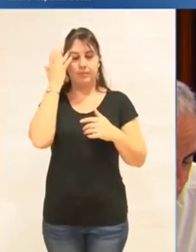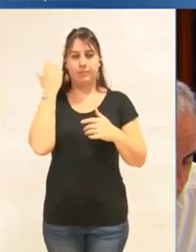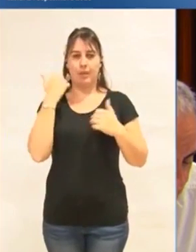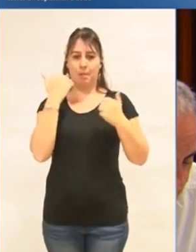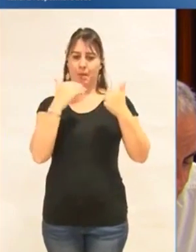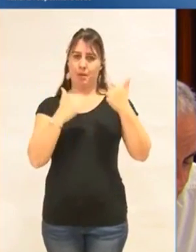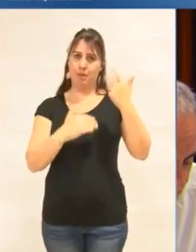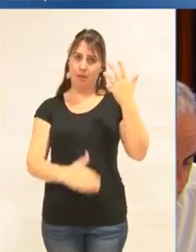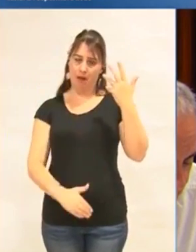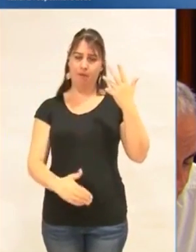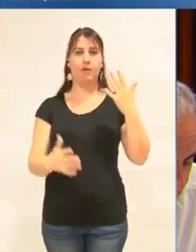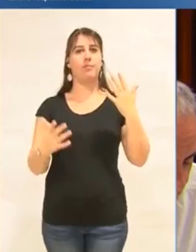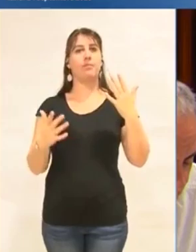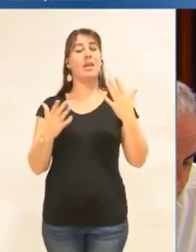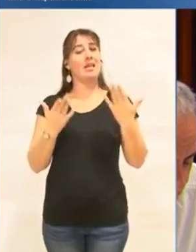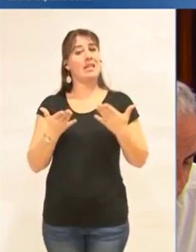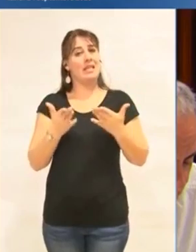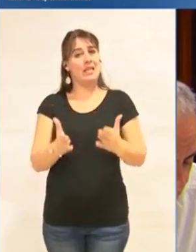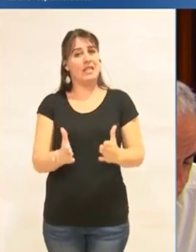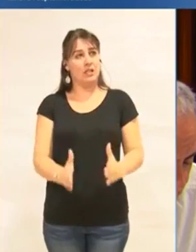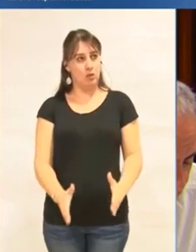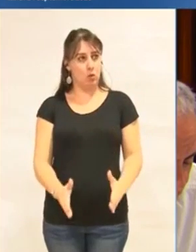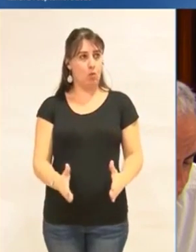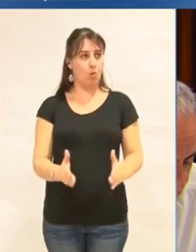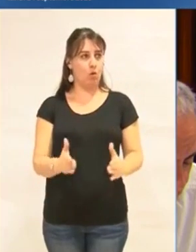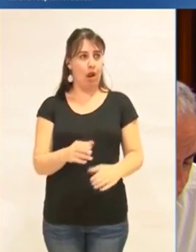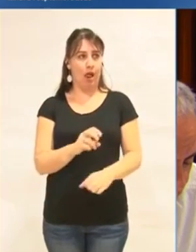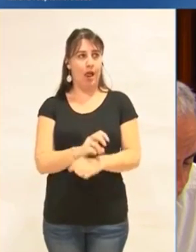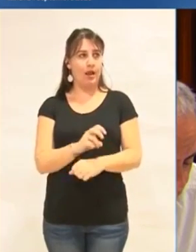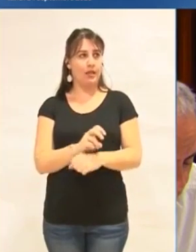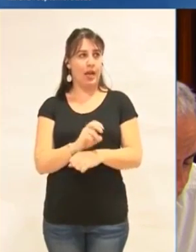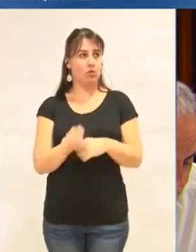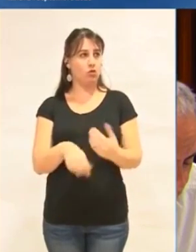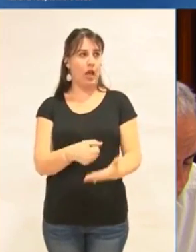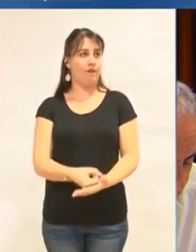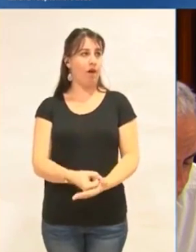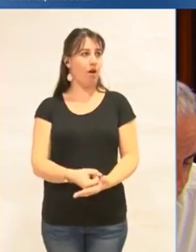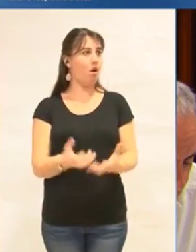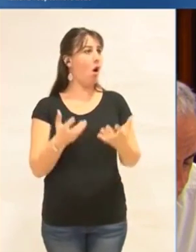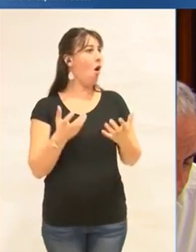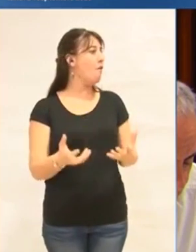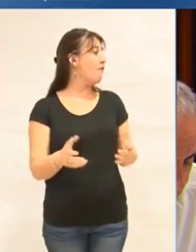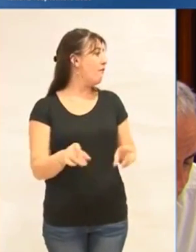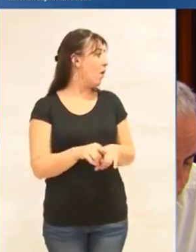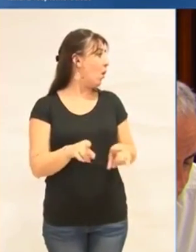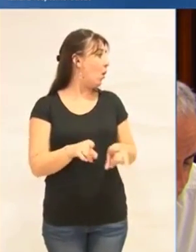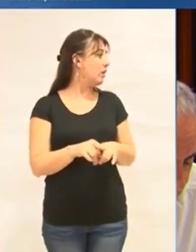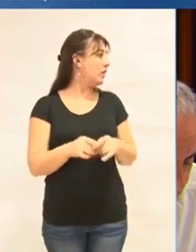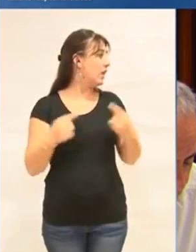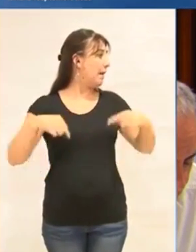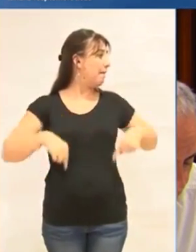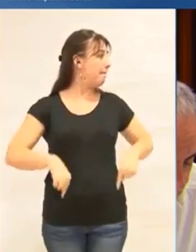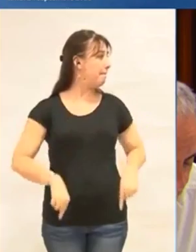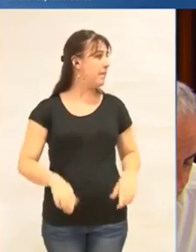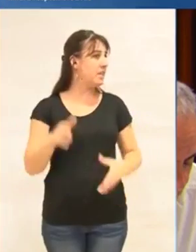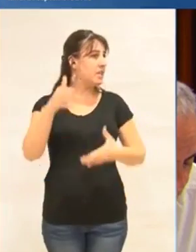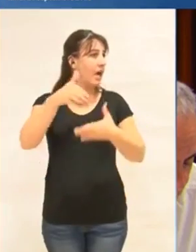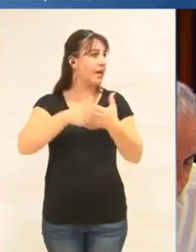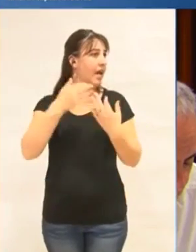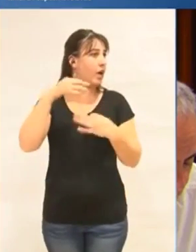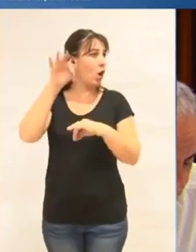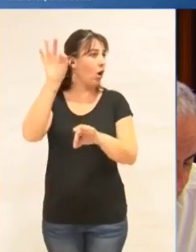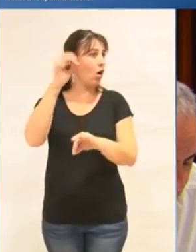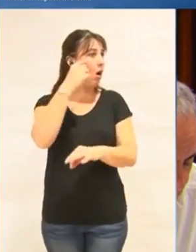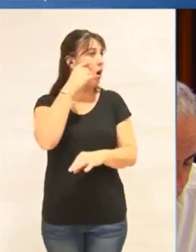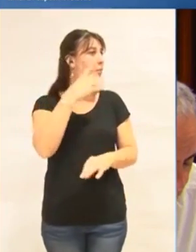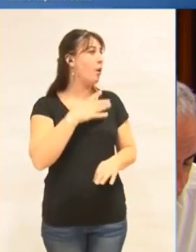décisions accompagneront, on garde les choses jusqu'à la fin. Je crois que vous voulez que le vœu soit aussi adressé au ministre de l'Intérieur. J'avais tendance à